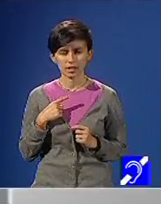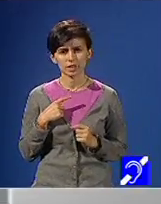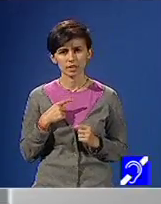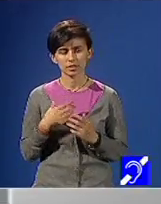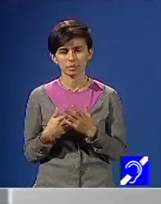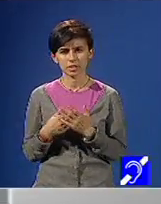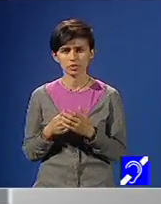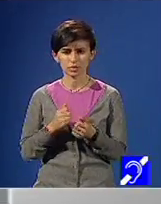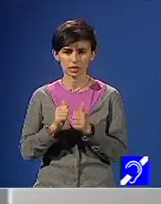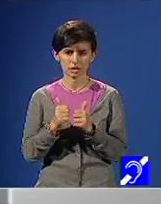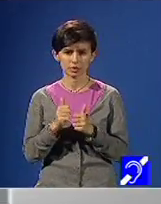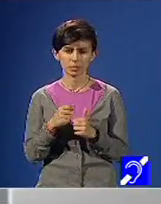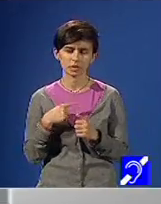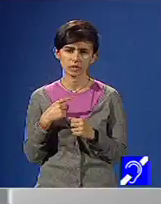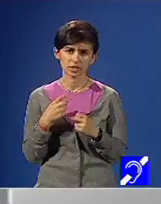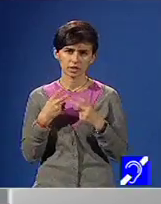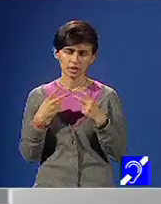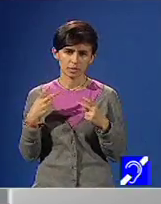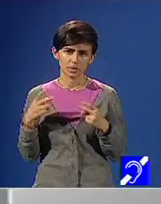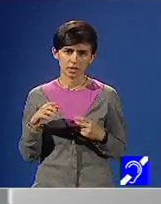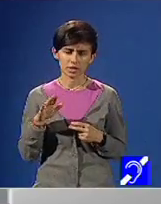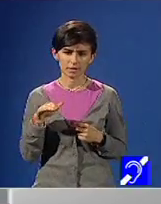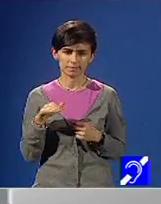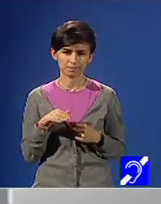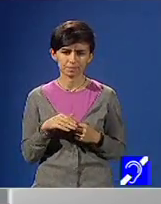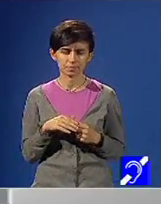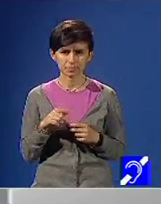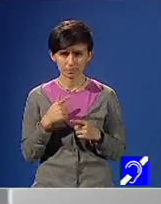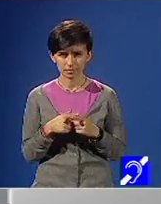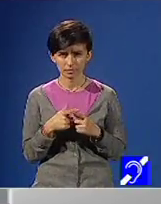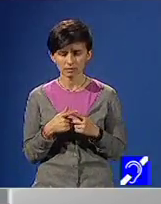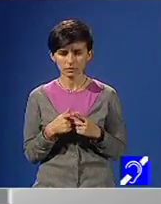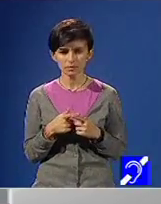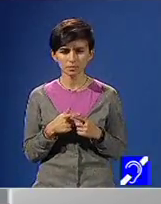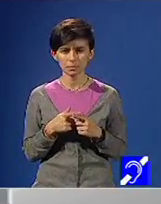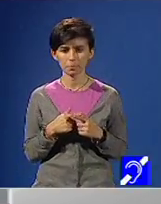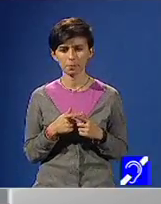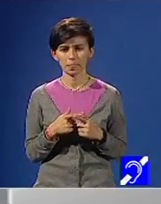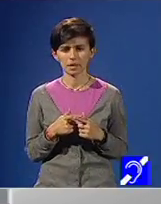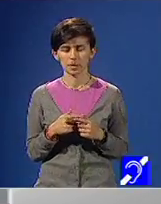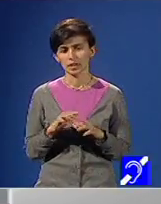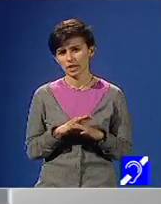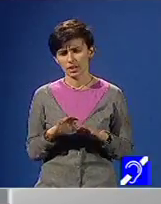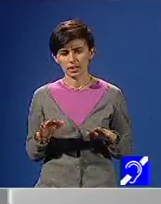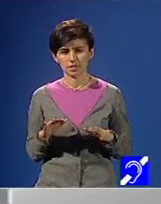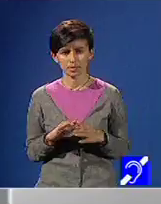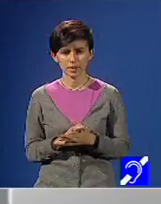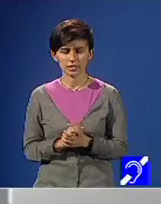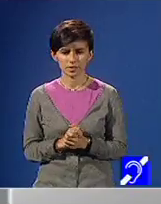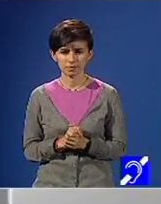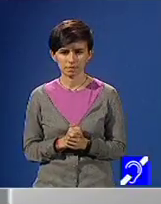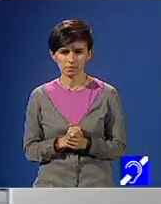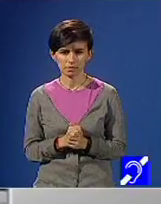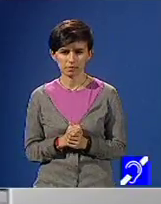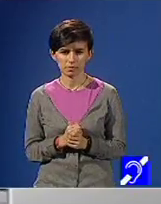pentru un sportiv e important să aibă și materia primă, cum s-a zice, adică în ce joacă... Căruciorul